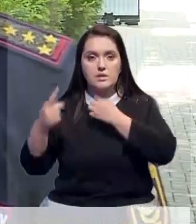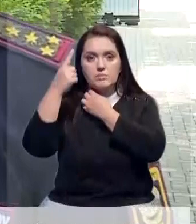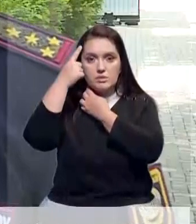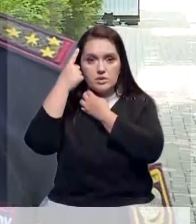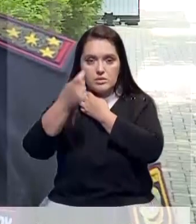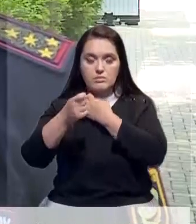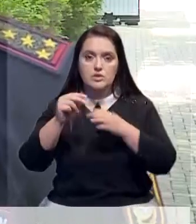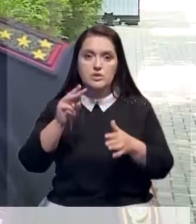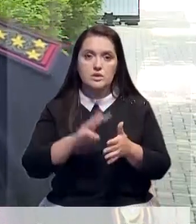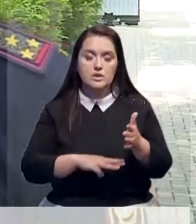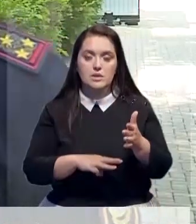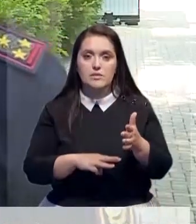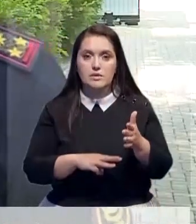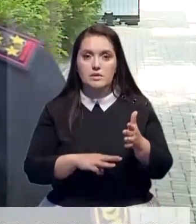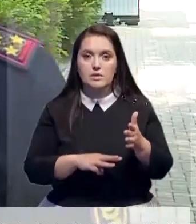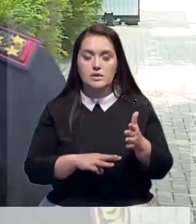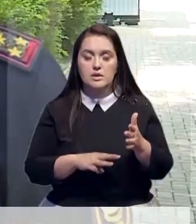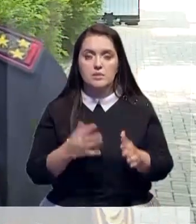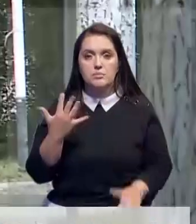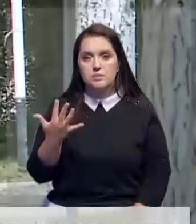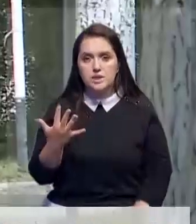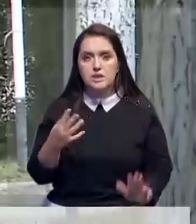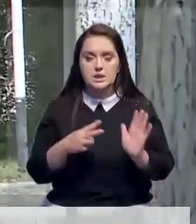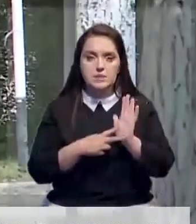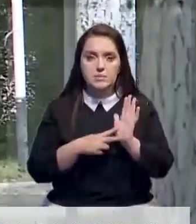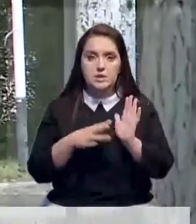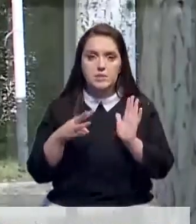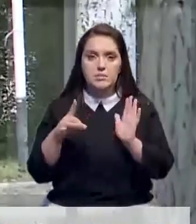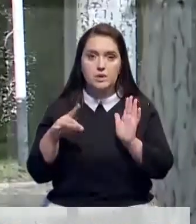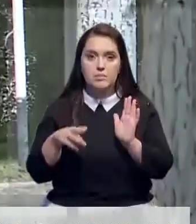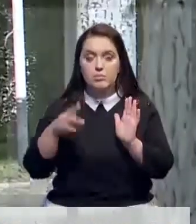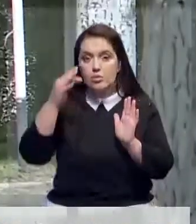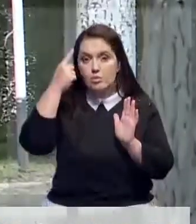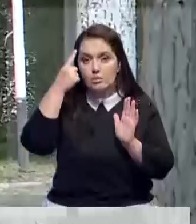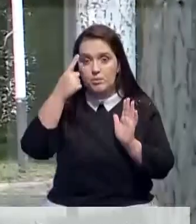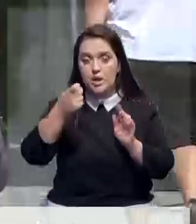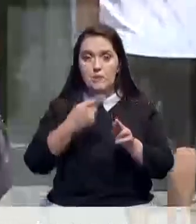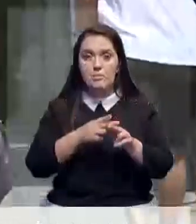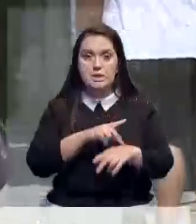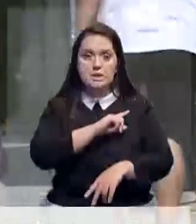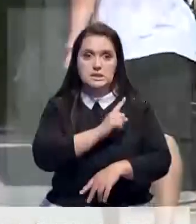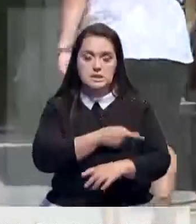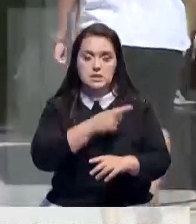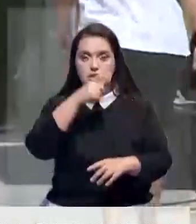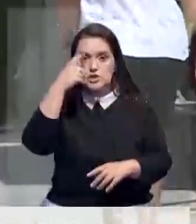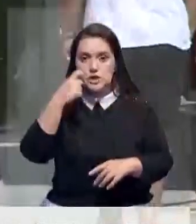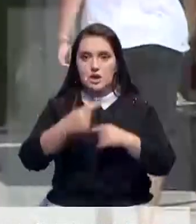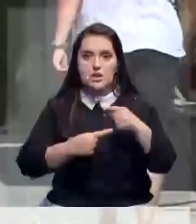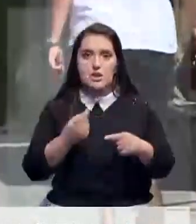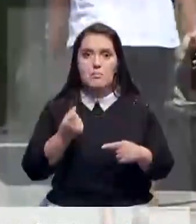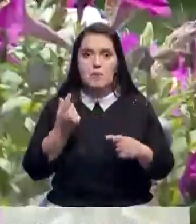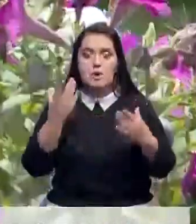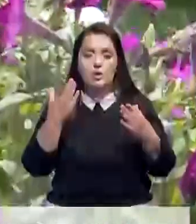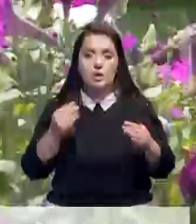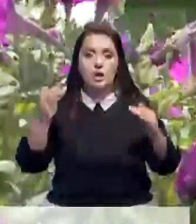и штрафы там, в размере 5-7 МРП. По прогнозам синоптиков, сильная жара только через пару дней пойдет на